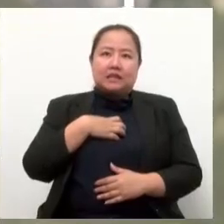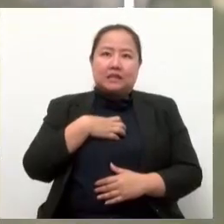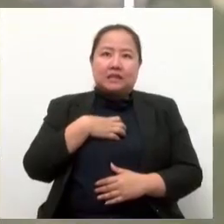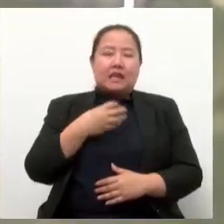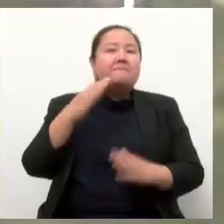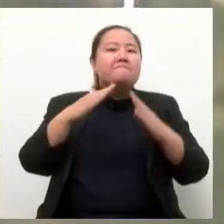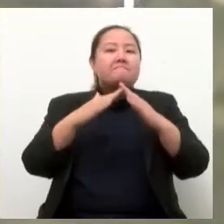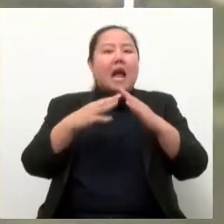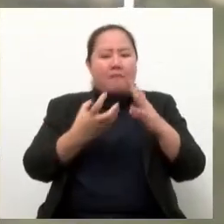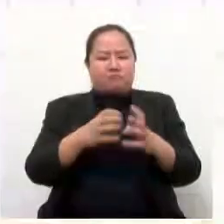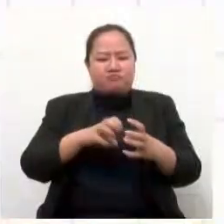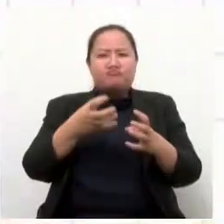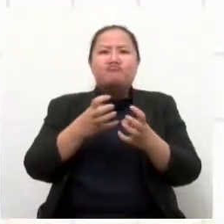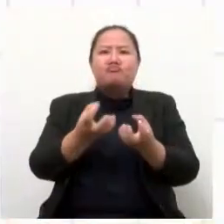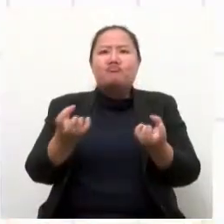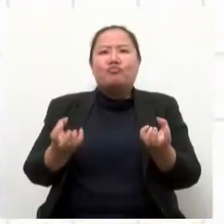บอลใหม่ค่ะ